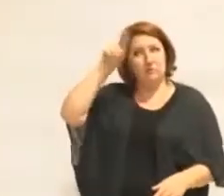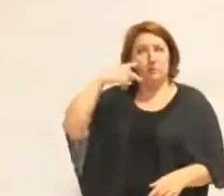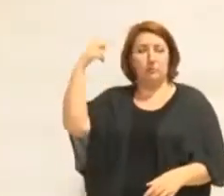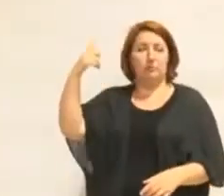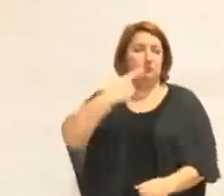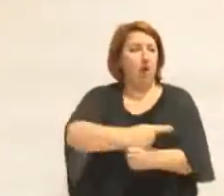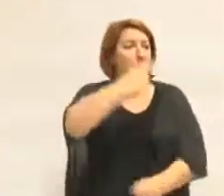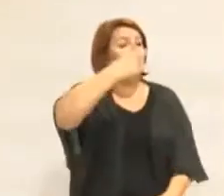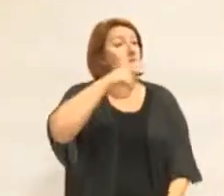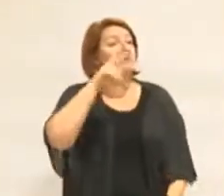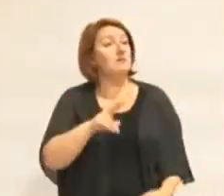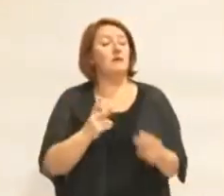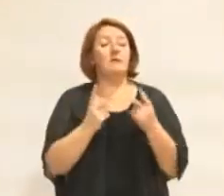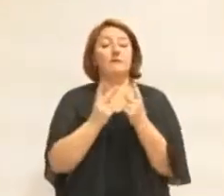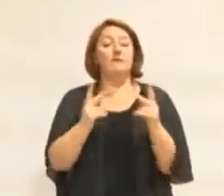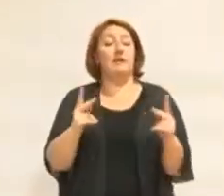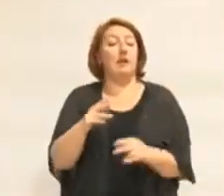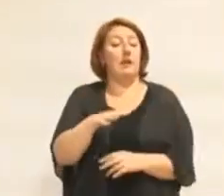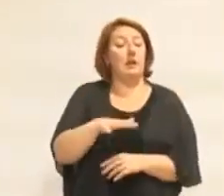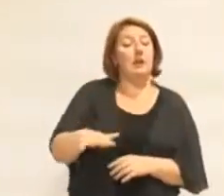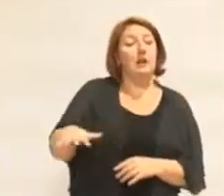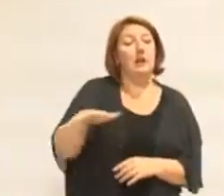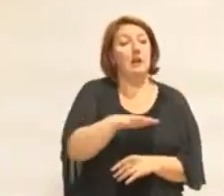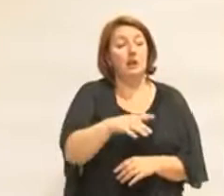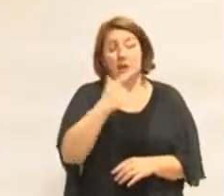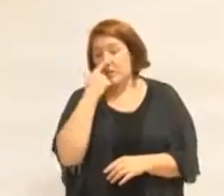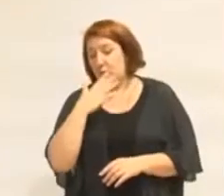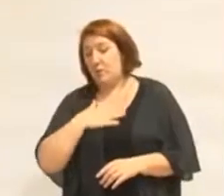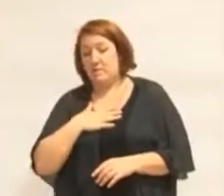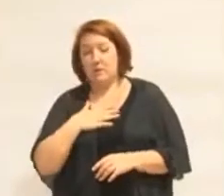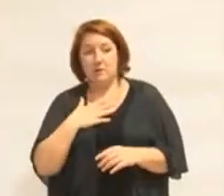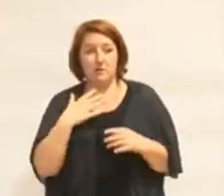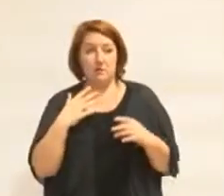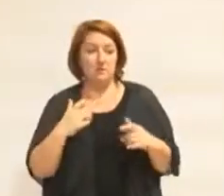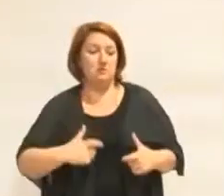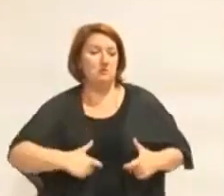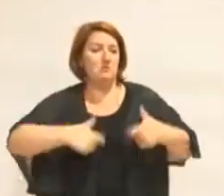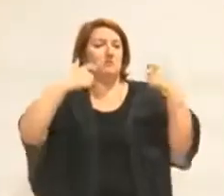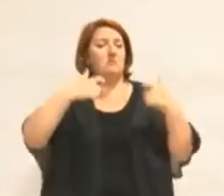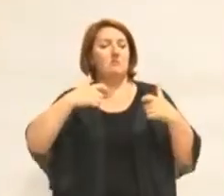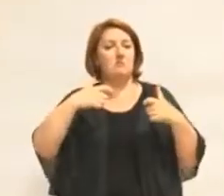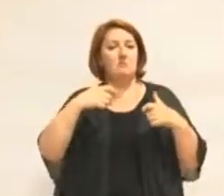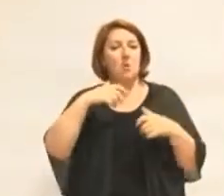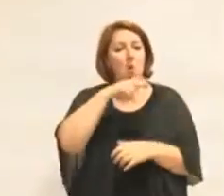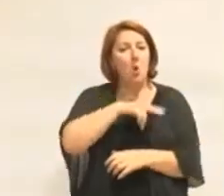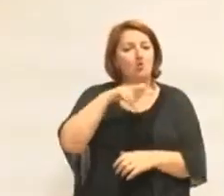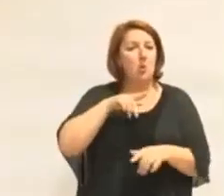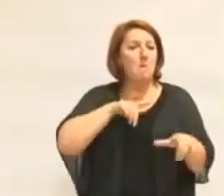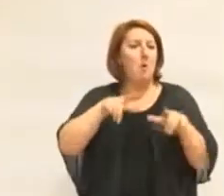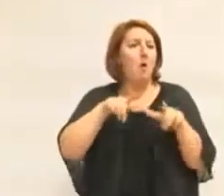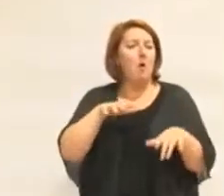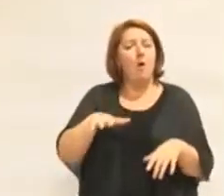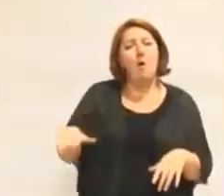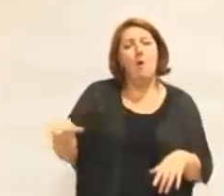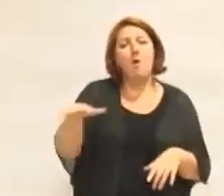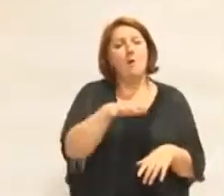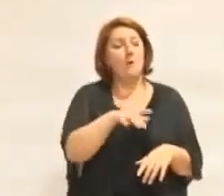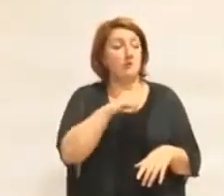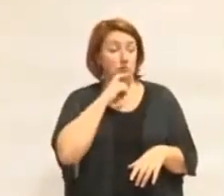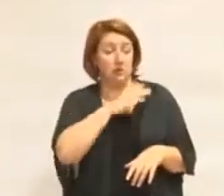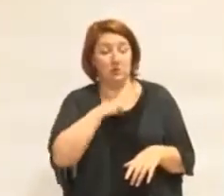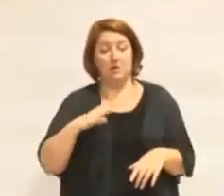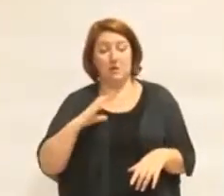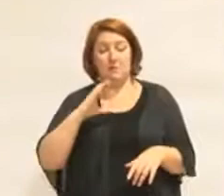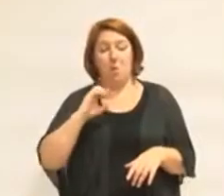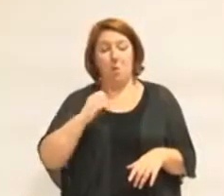ma part, je pense que la dynamique de logement, et tout à l'heure Laurence Compara l'évoquait, les très